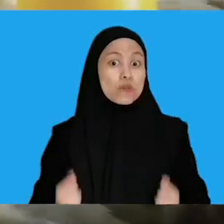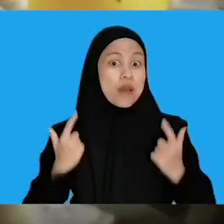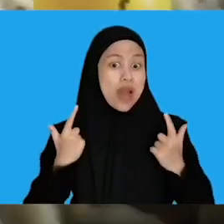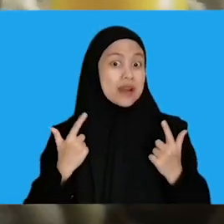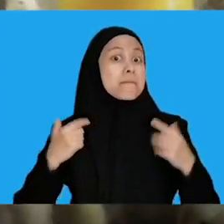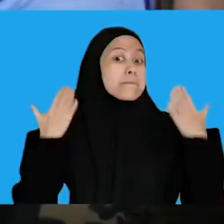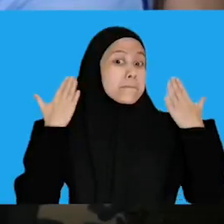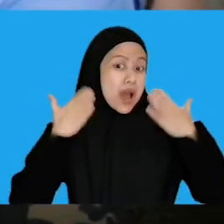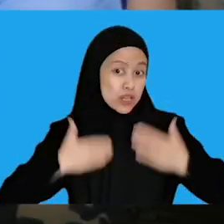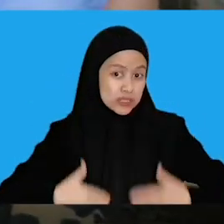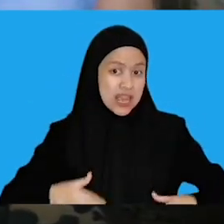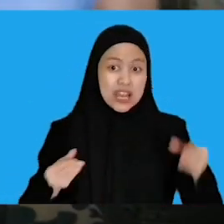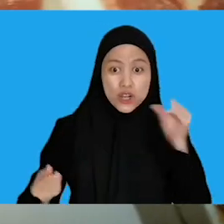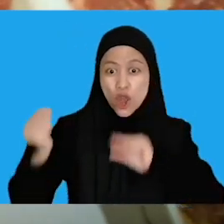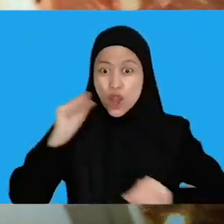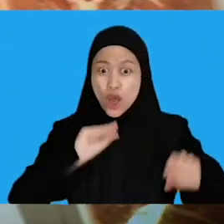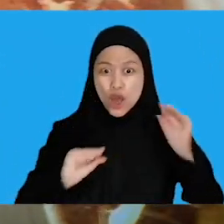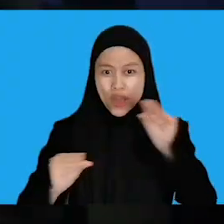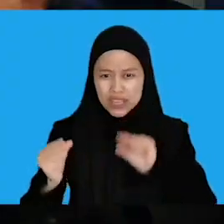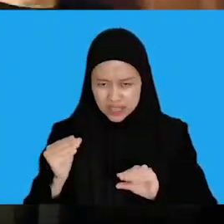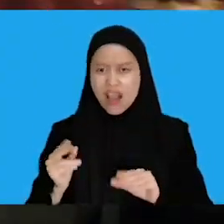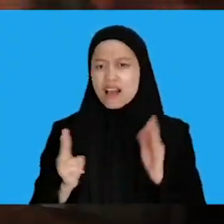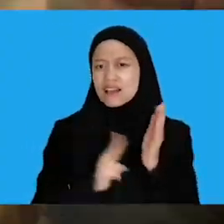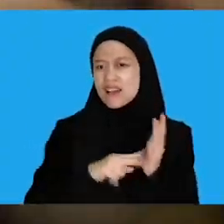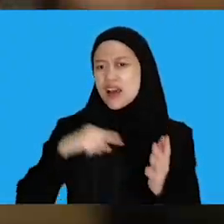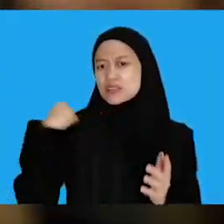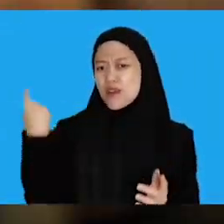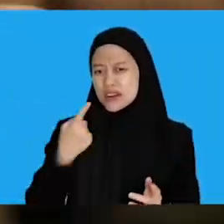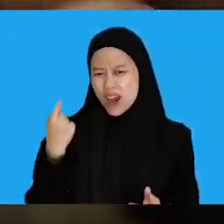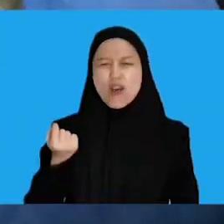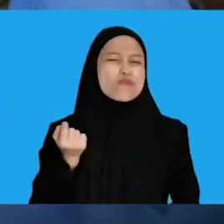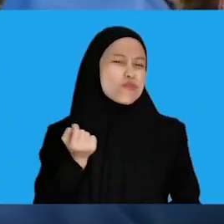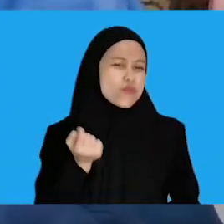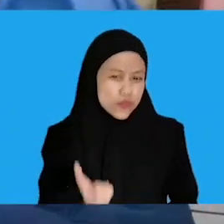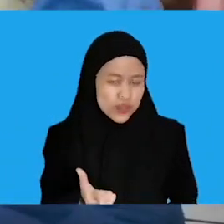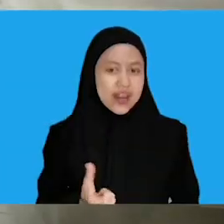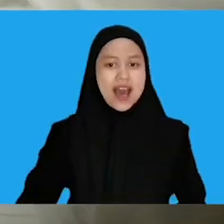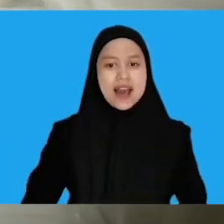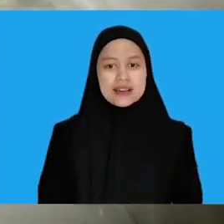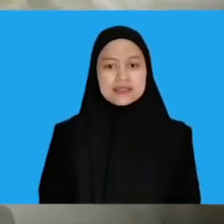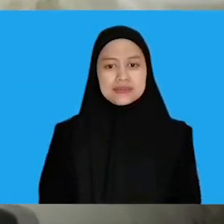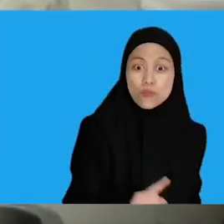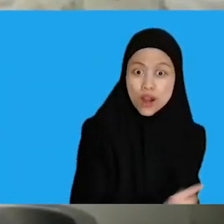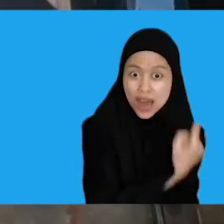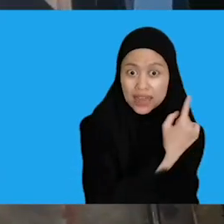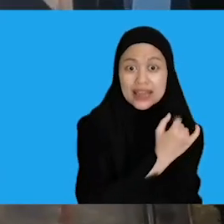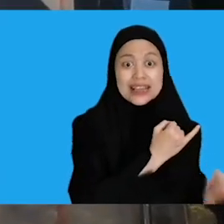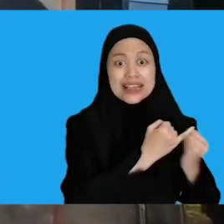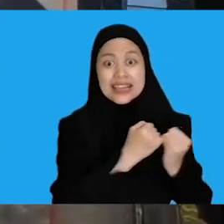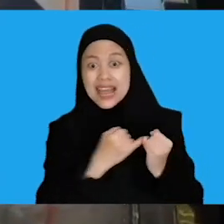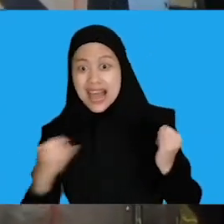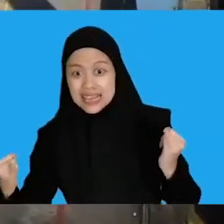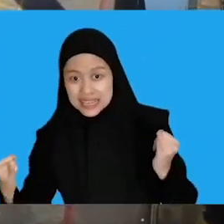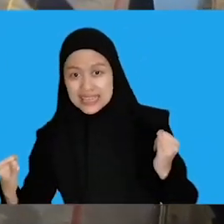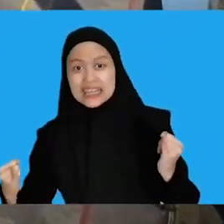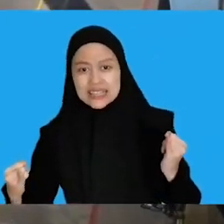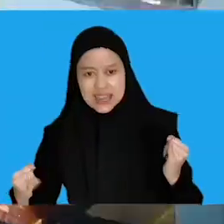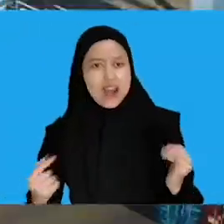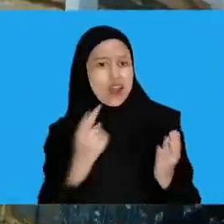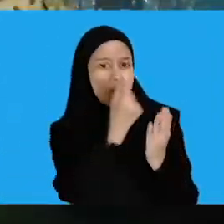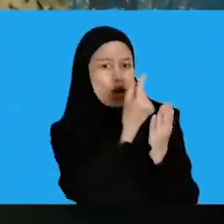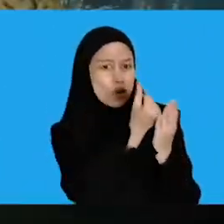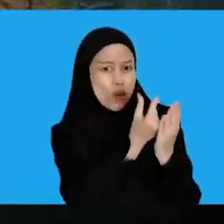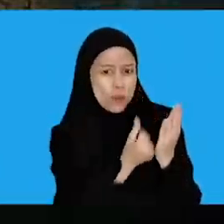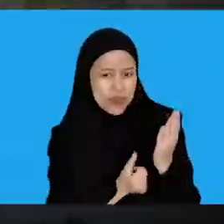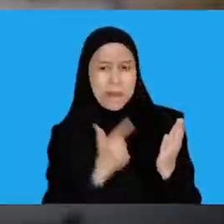berkesinambungan. Dimulai dari hulu ke hilir yang melibatkan berbagai sektor, menjadi andalan perekonomian penting nasional yang potensial